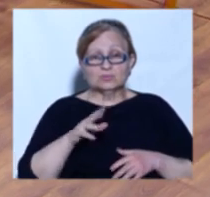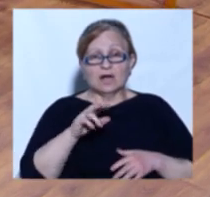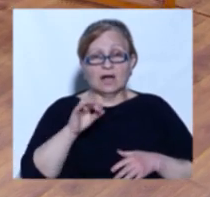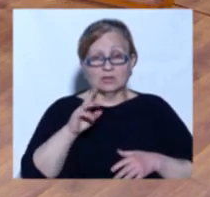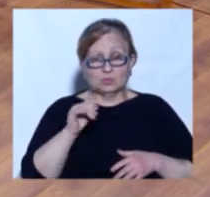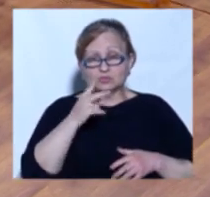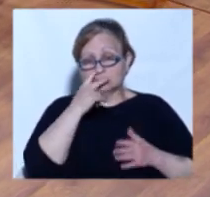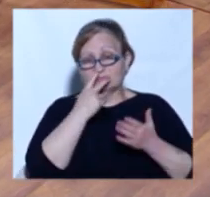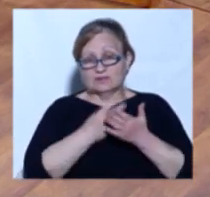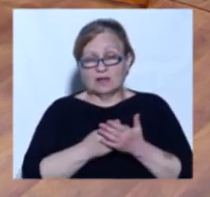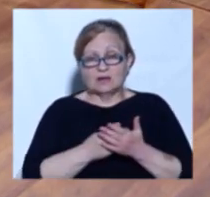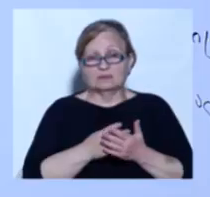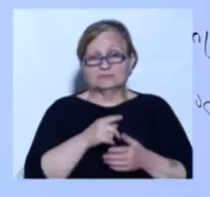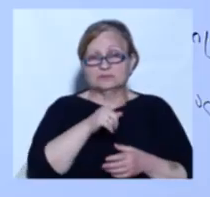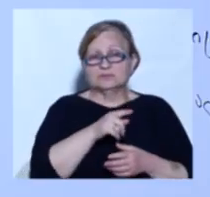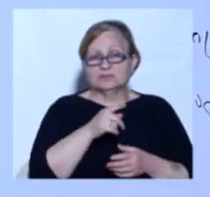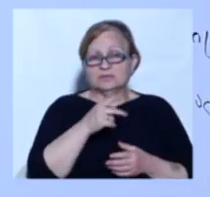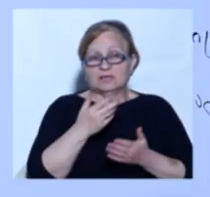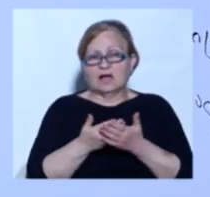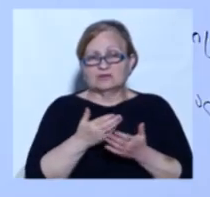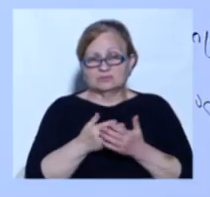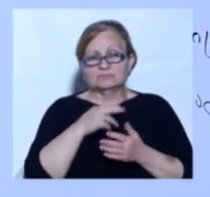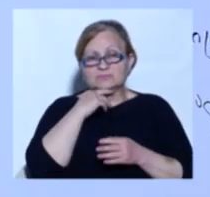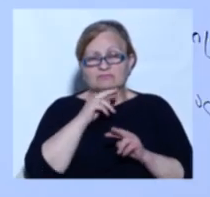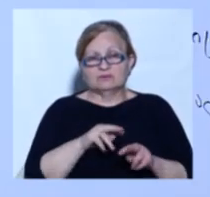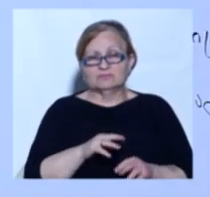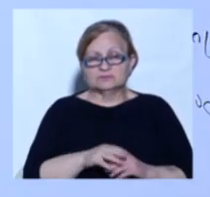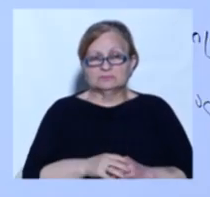ამგვარ ლექსს მიმოვიხილავთ, იქ რამდენიმე ნიმუშს დავაკვირდეთ.